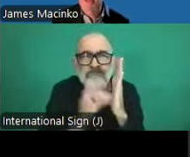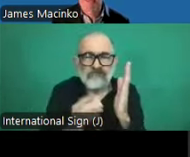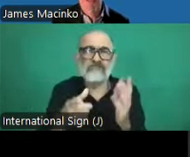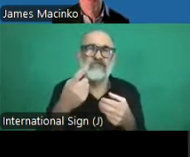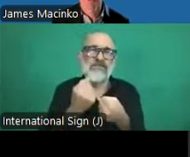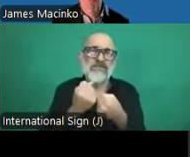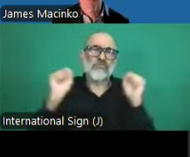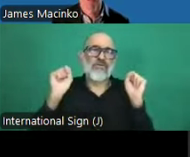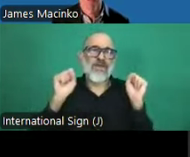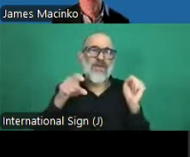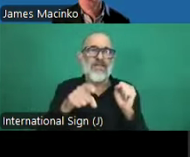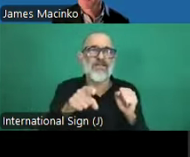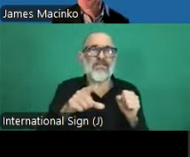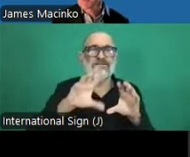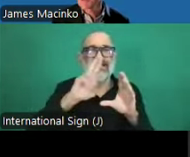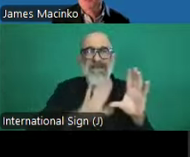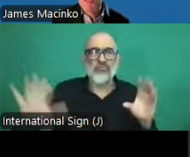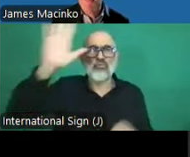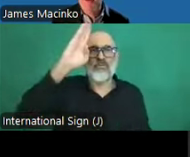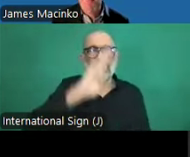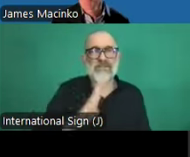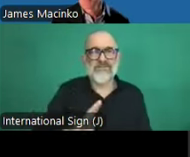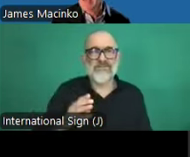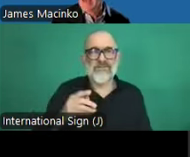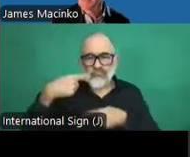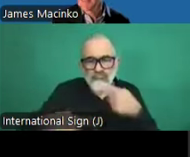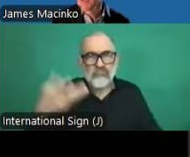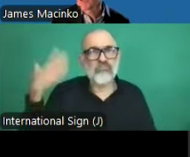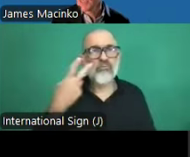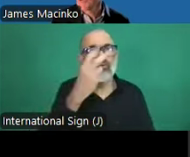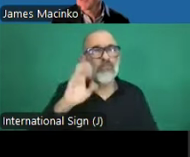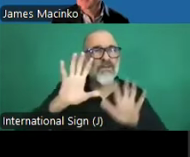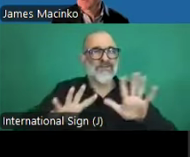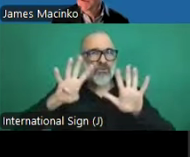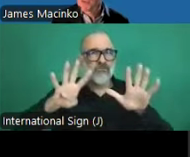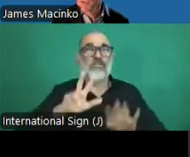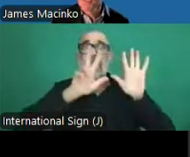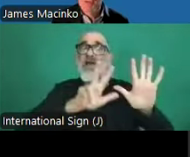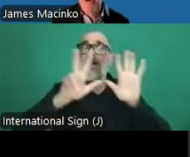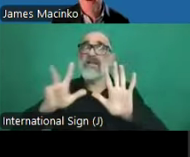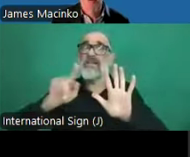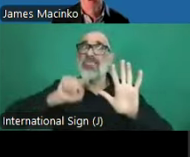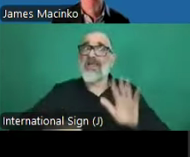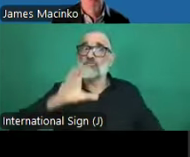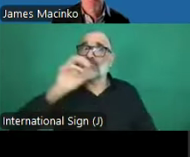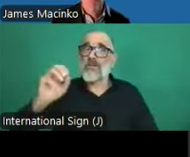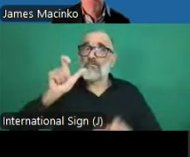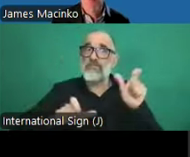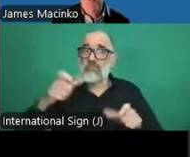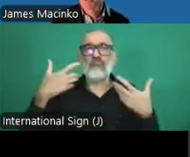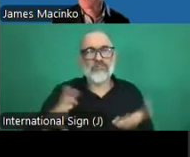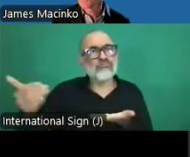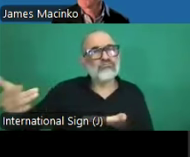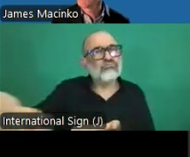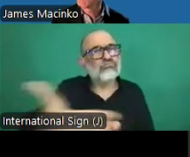000 personnes qui ont cherché des soins de santé dans les dernières 2 semaines, 21%, ceux qui ont